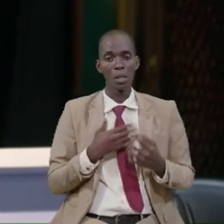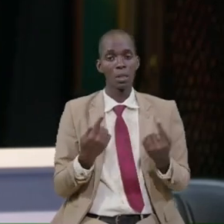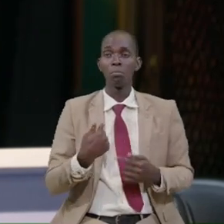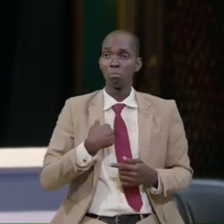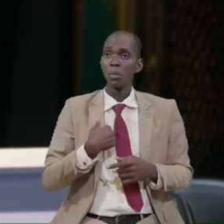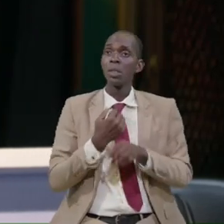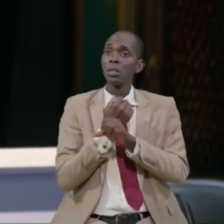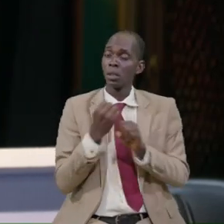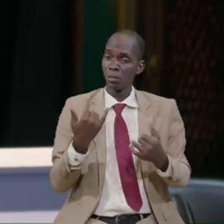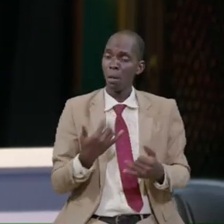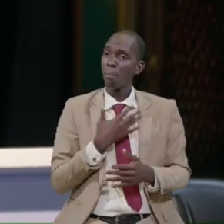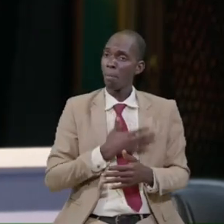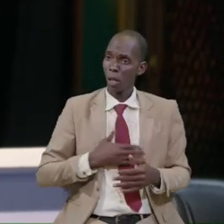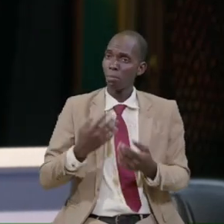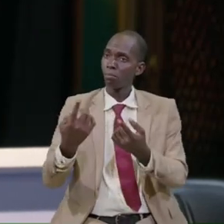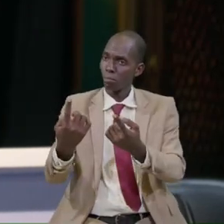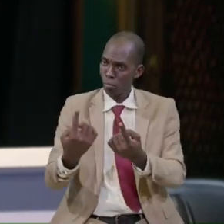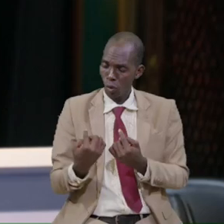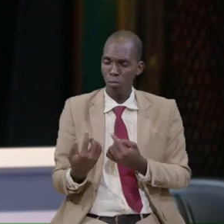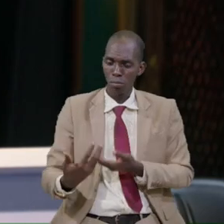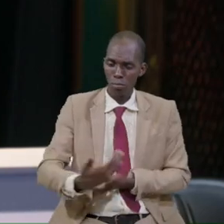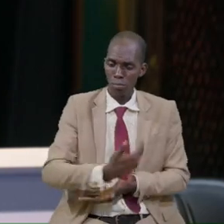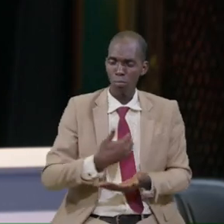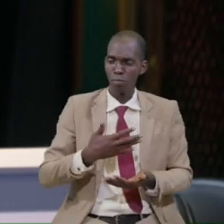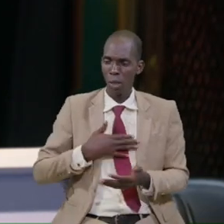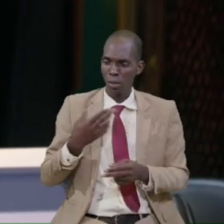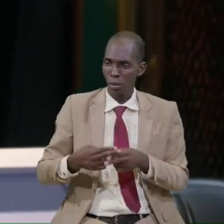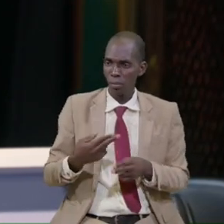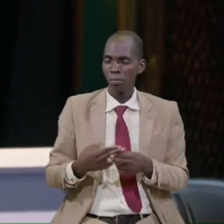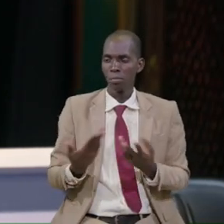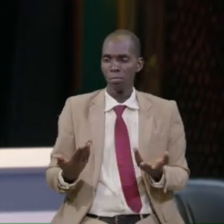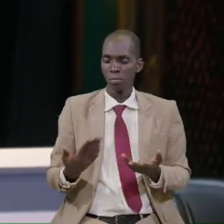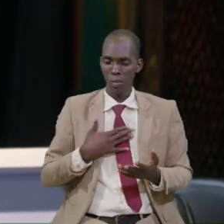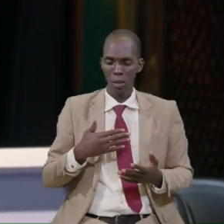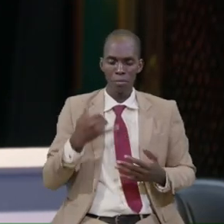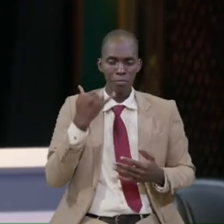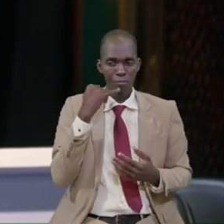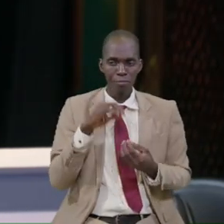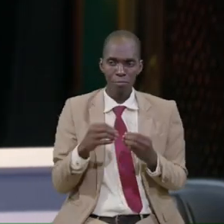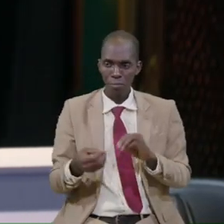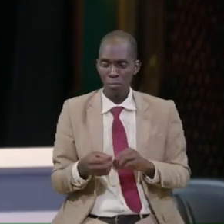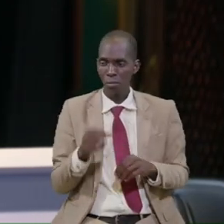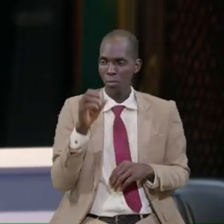maintenant. S'il vous plaît, venez prendre mes coordonnées.